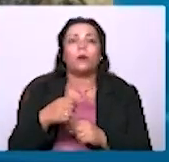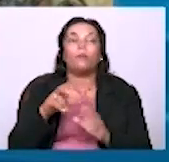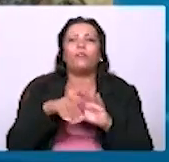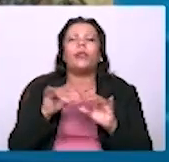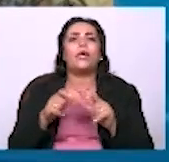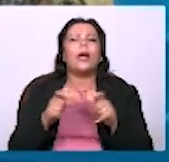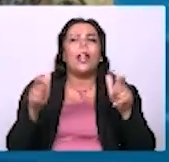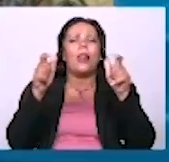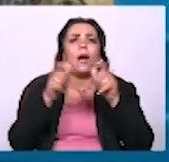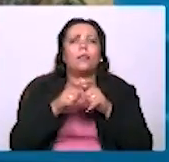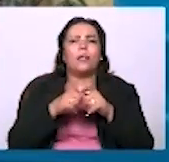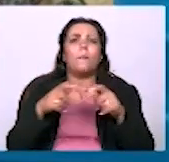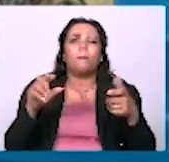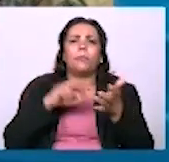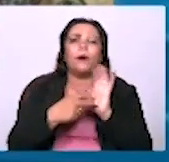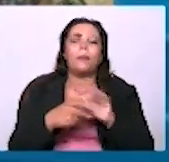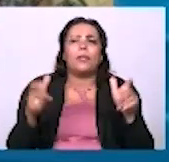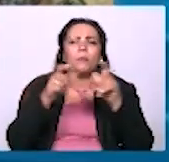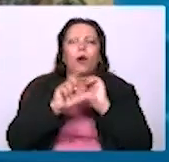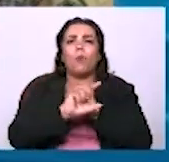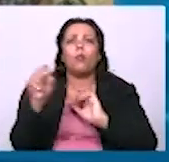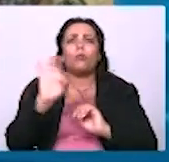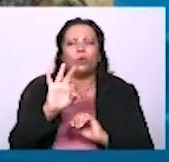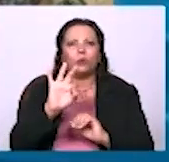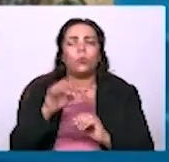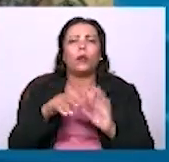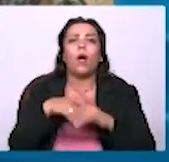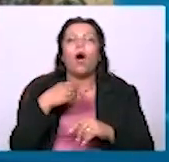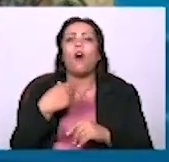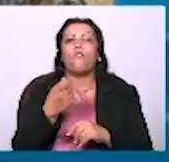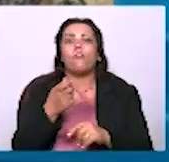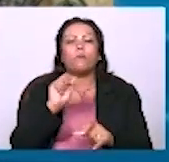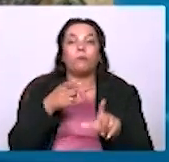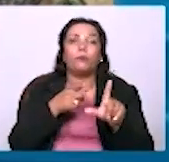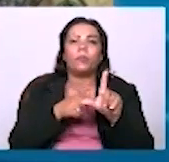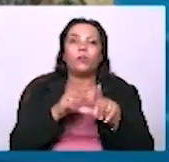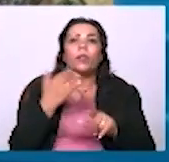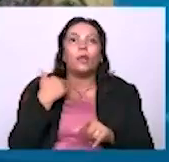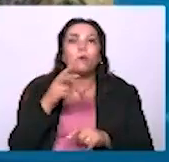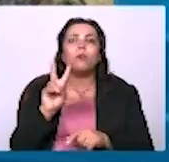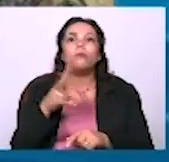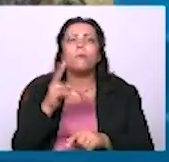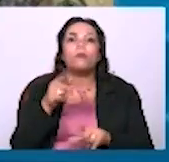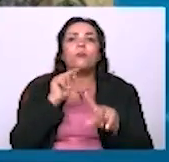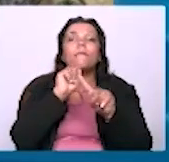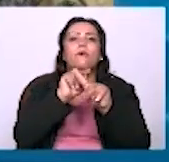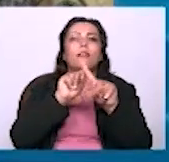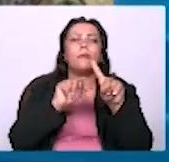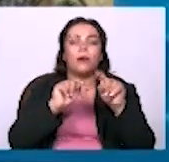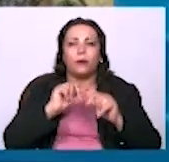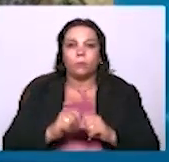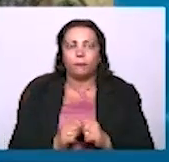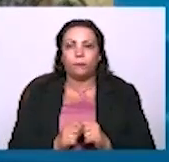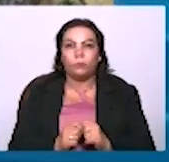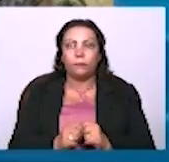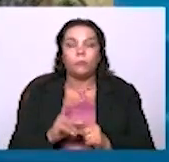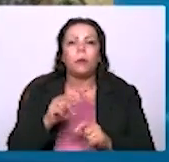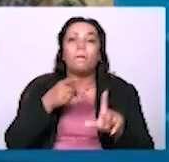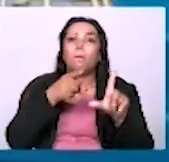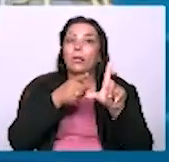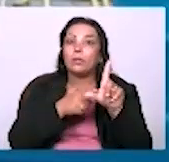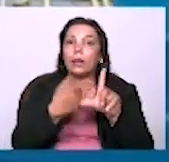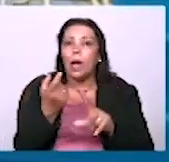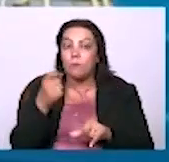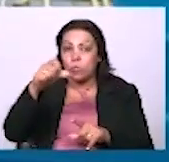لجنه بتنعر كل لاث شهور اسعار المواد البتروليه في حدود 17% تقريبا يعني بنزين